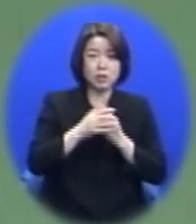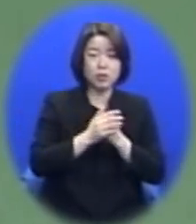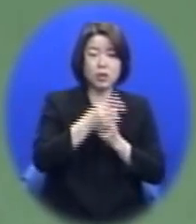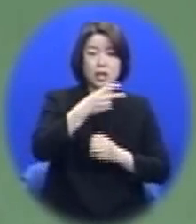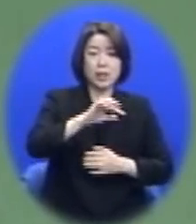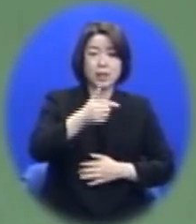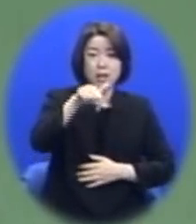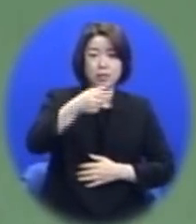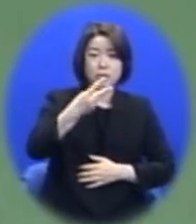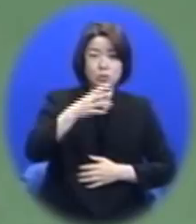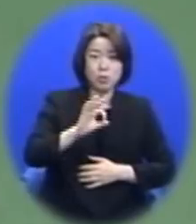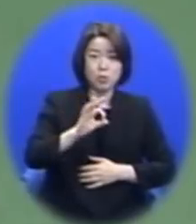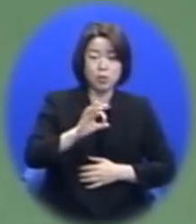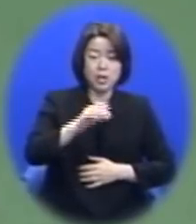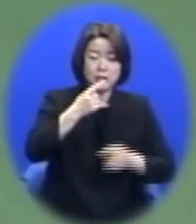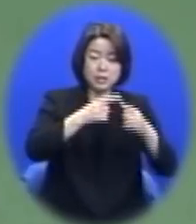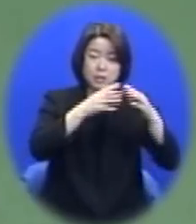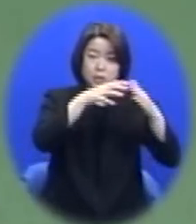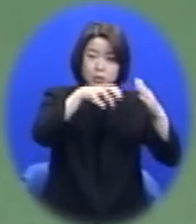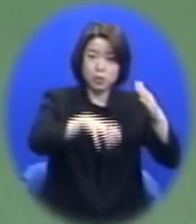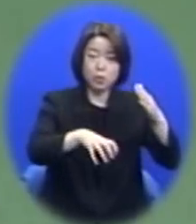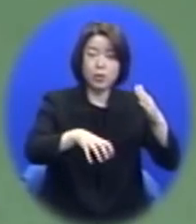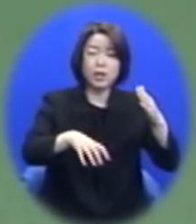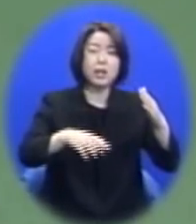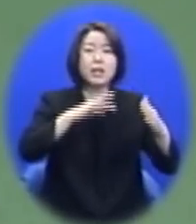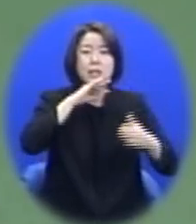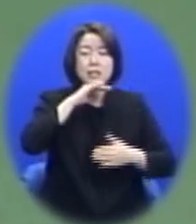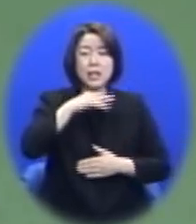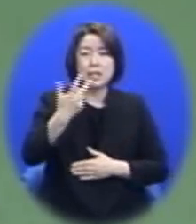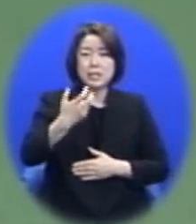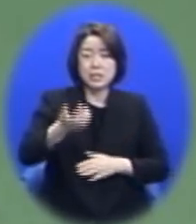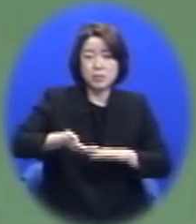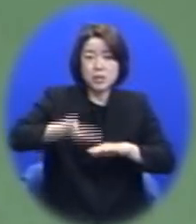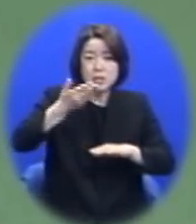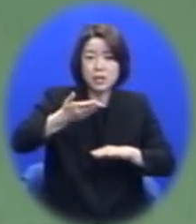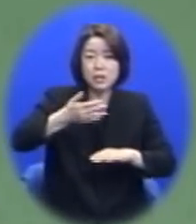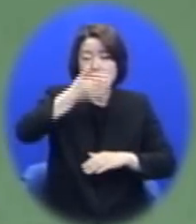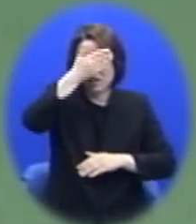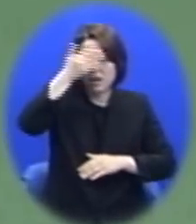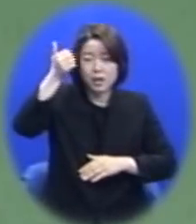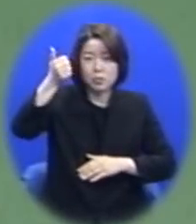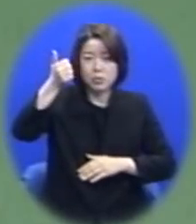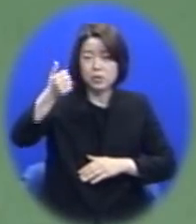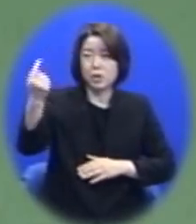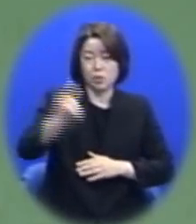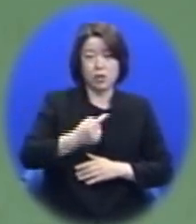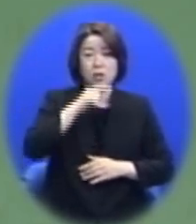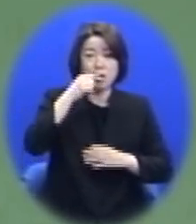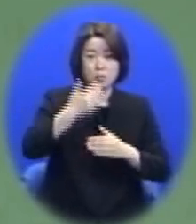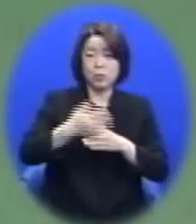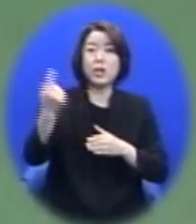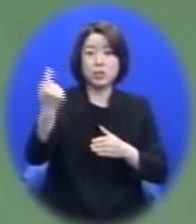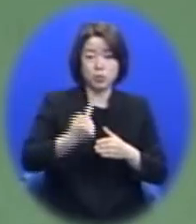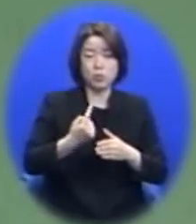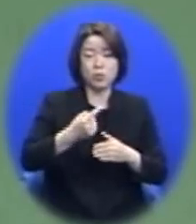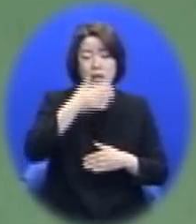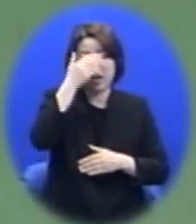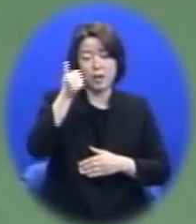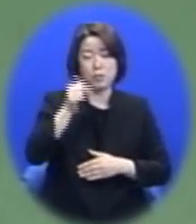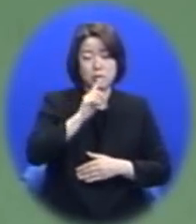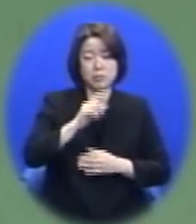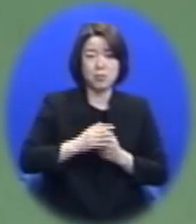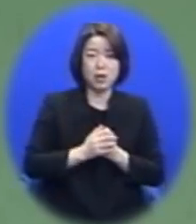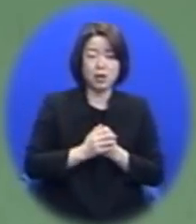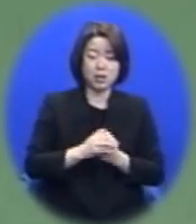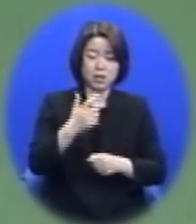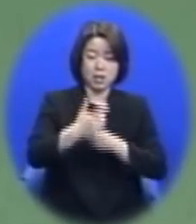할아버지 한 분이 찾아오셨대요. 북한에서 건너오신 분입니다. 그러더니 그분이 하시는 이야기가